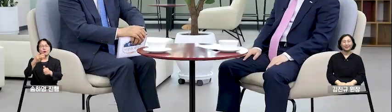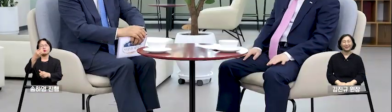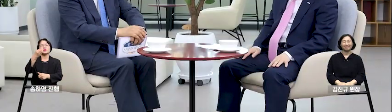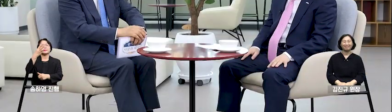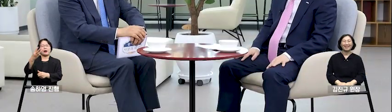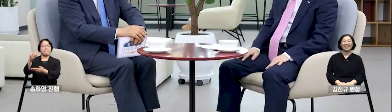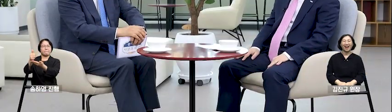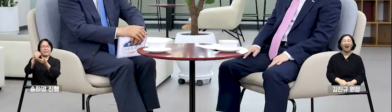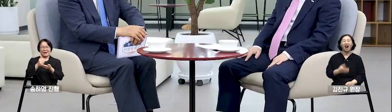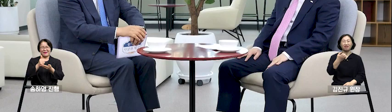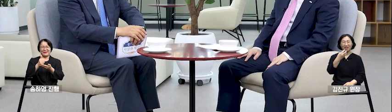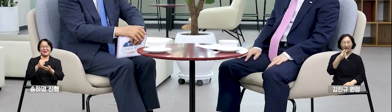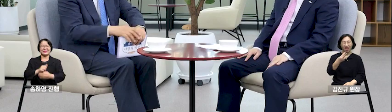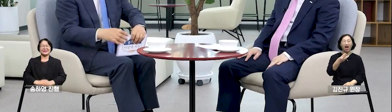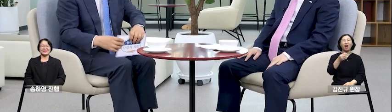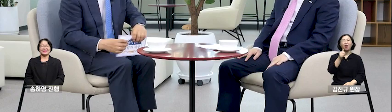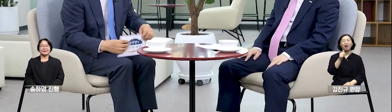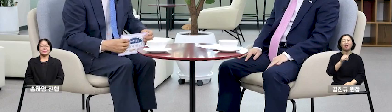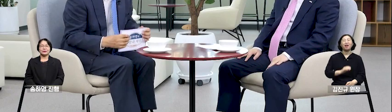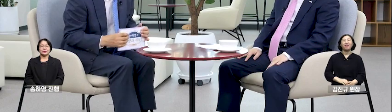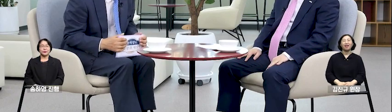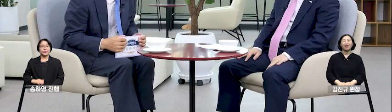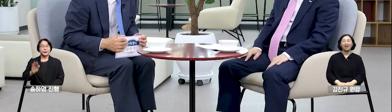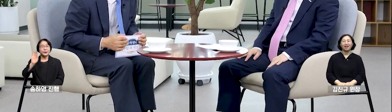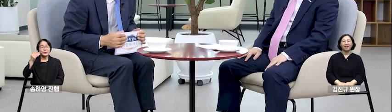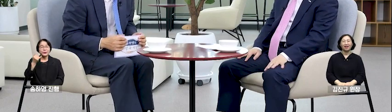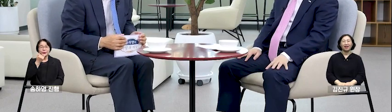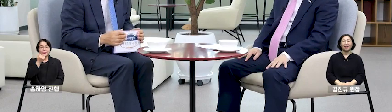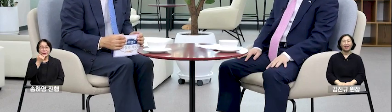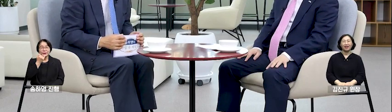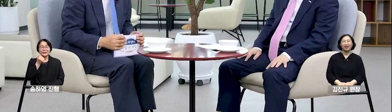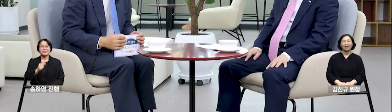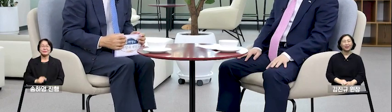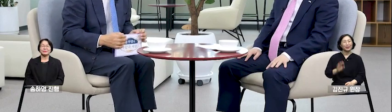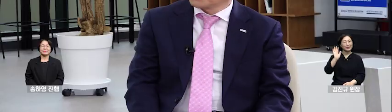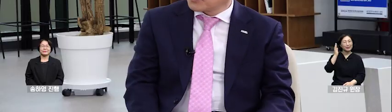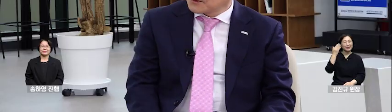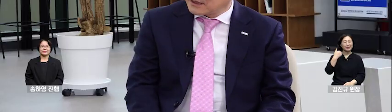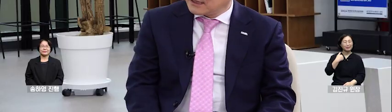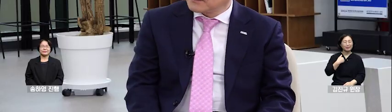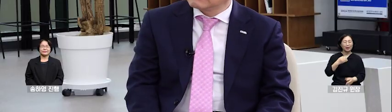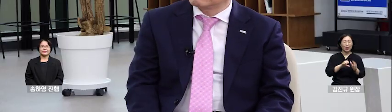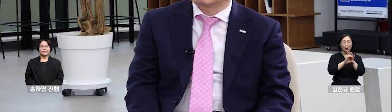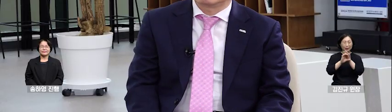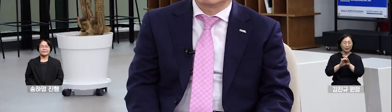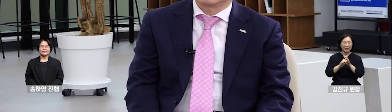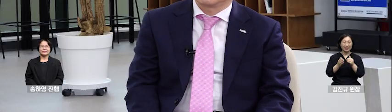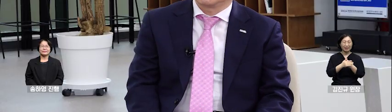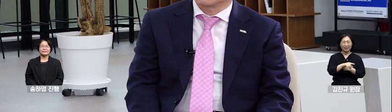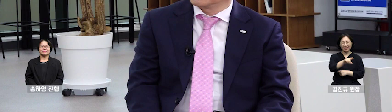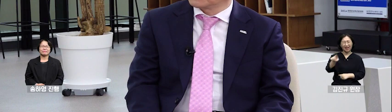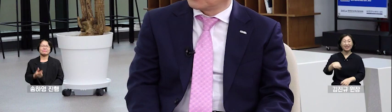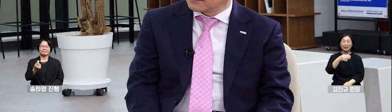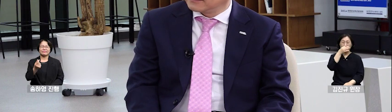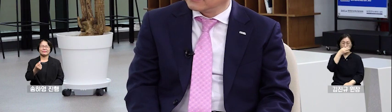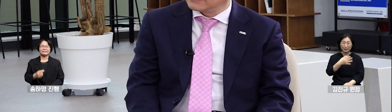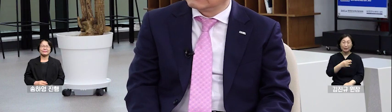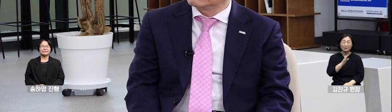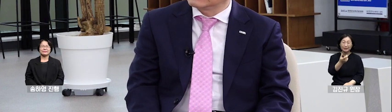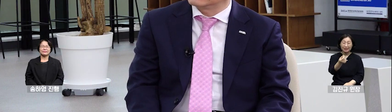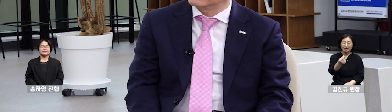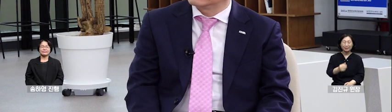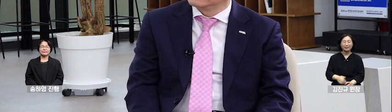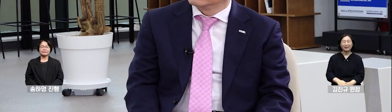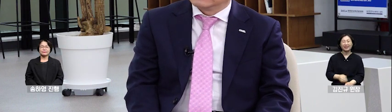초대손님 가은 세번째 요 예 요즘 어떠세요 요즘 뭐 콜라 틉니다 힘들어야 네 그렇죠 저희가 또 맡은